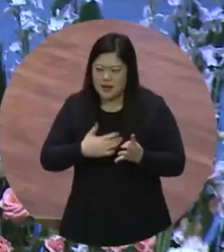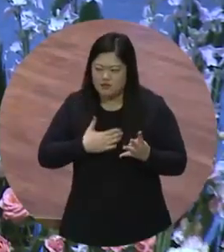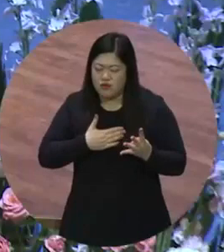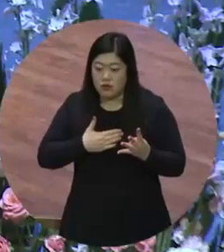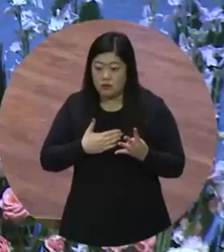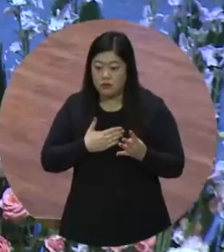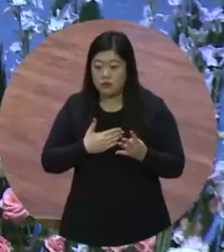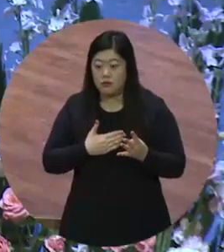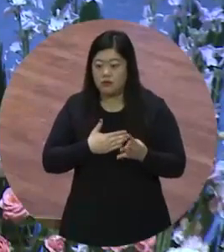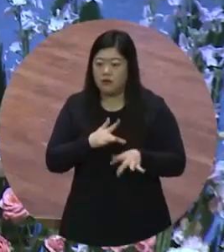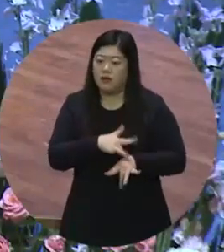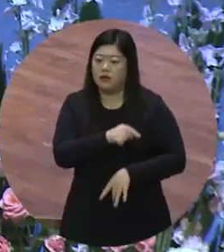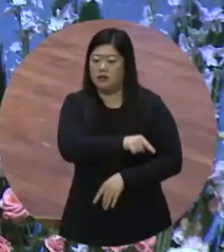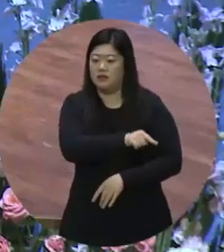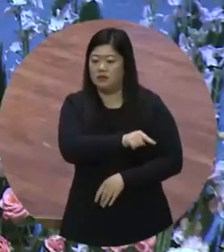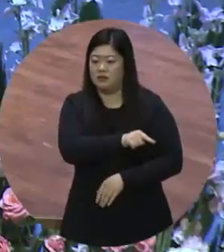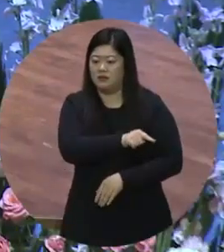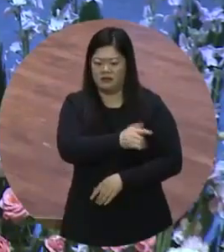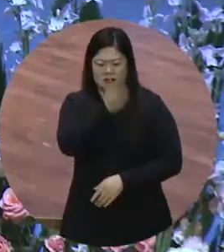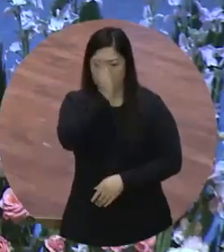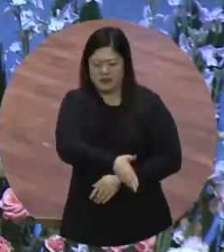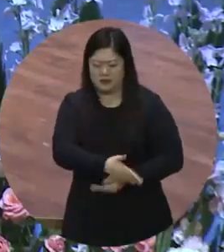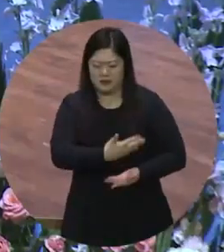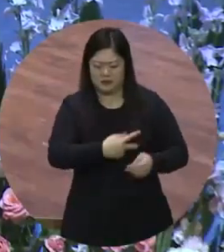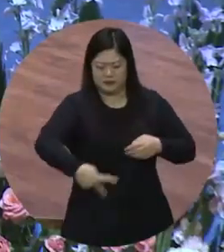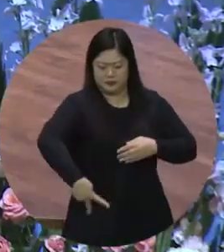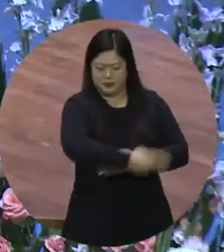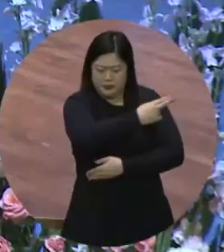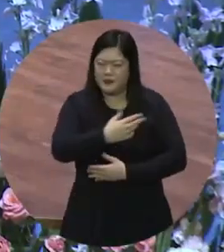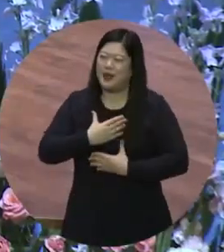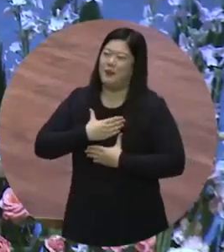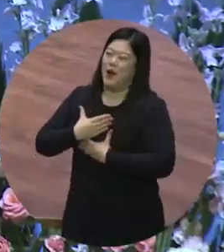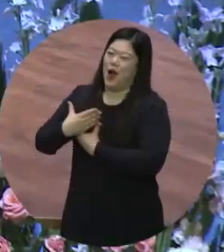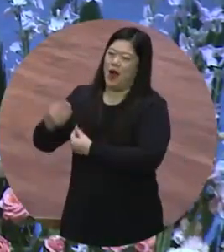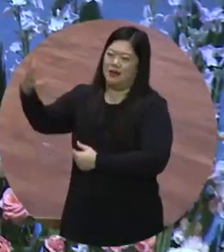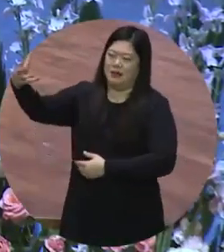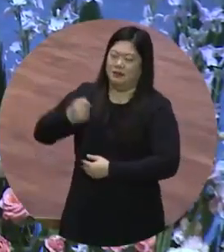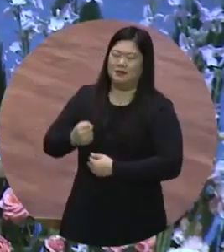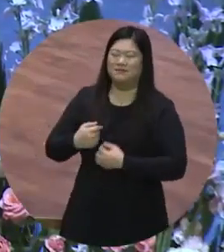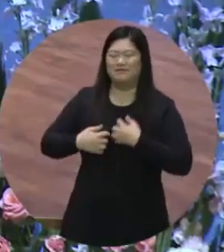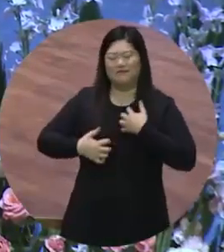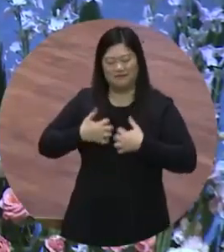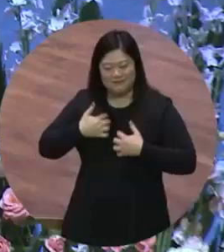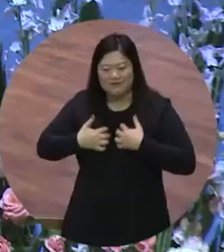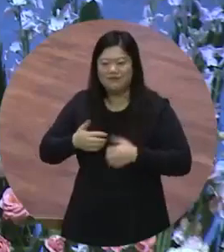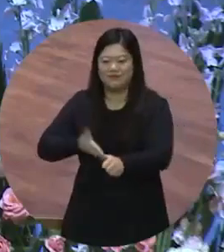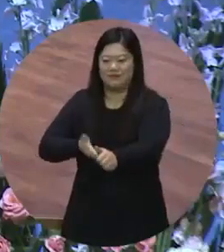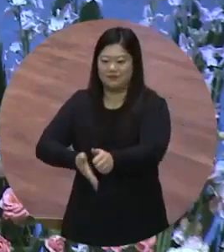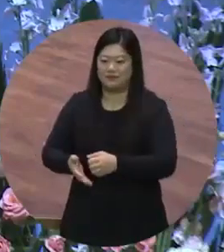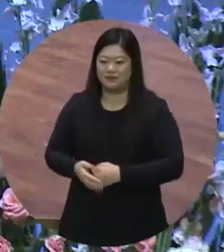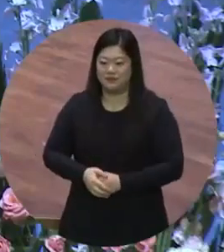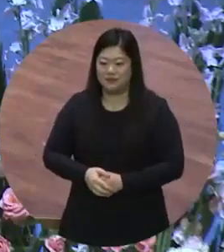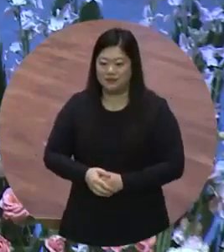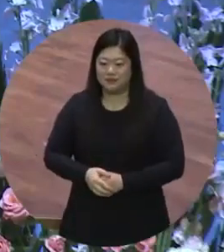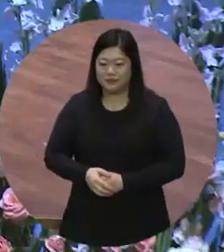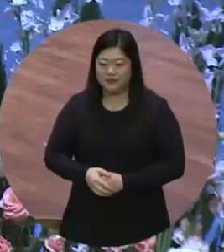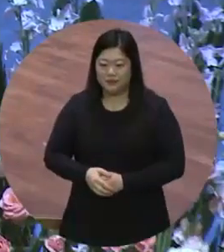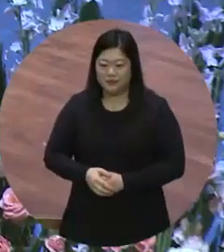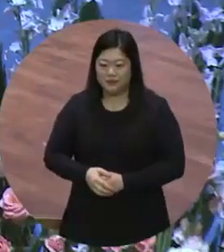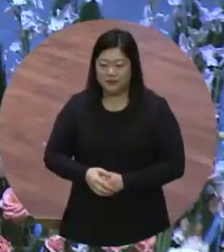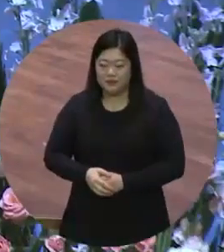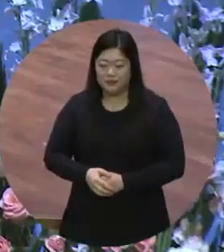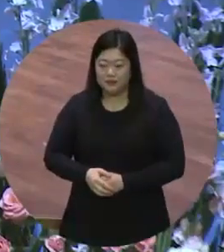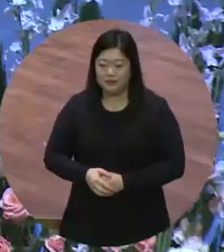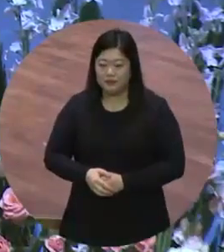안 돼. 평강이 있을지어다. 자, 하나님 떠난 사람에게 나타나는 가장 큰 특징이 뭐야?